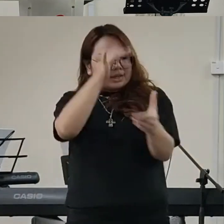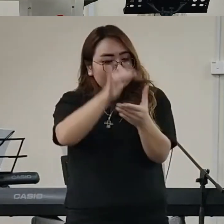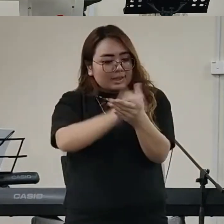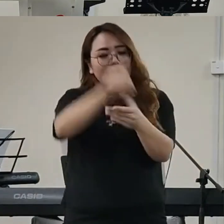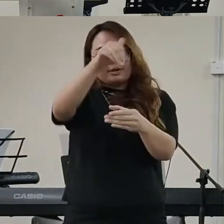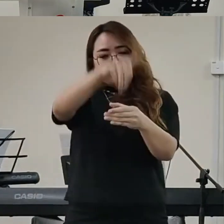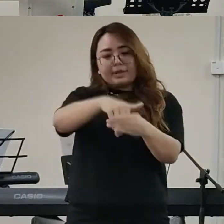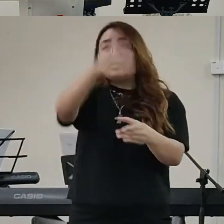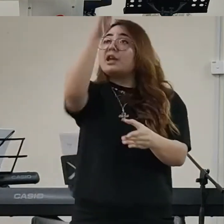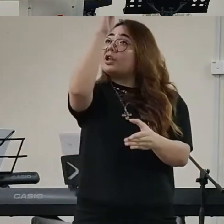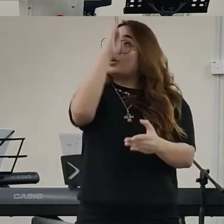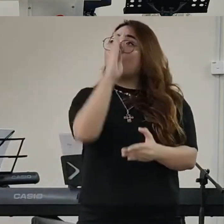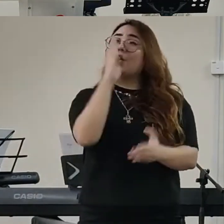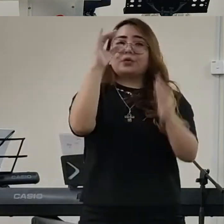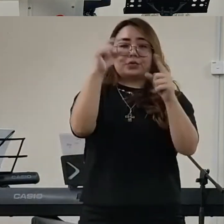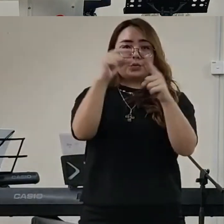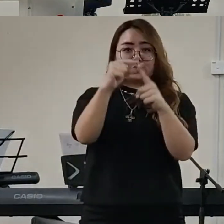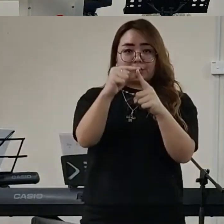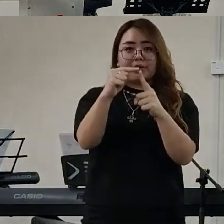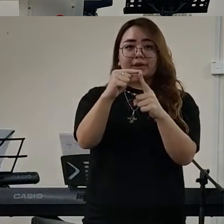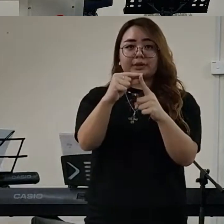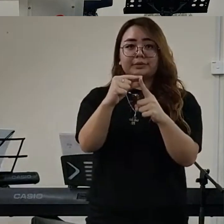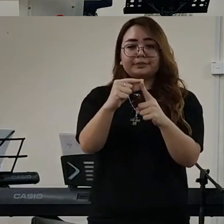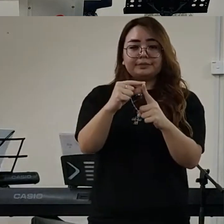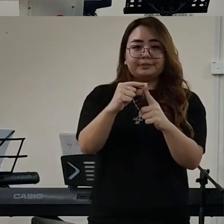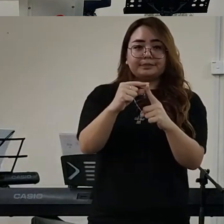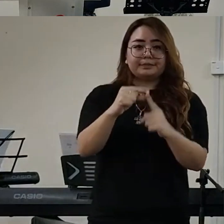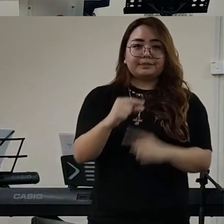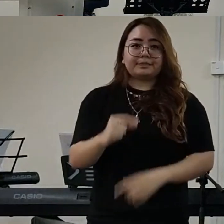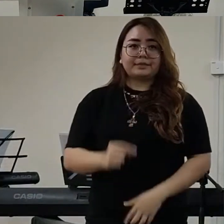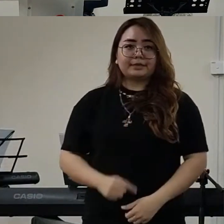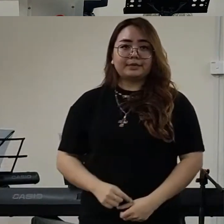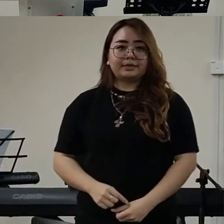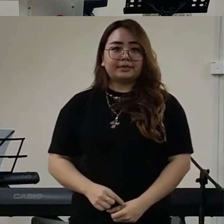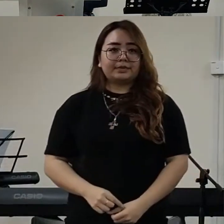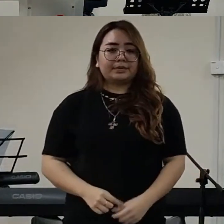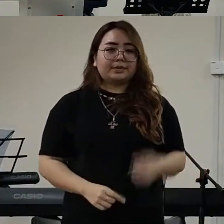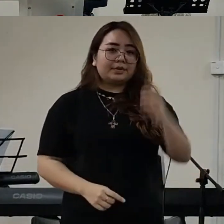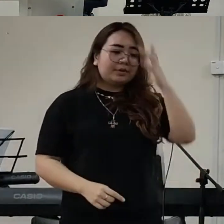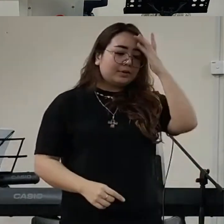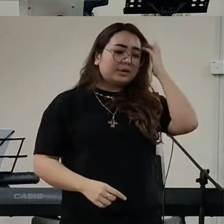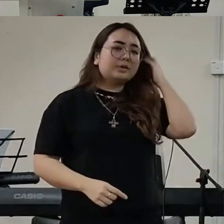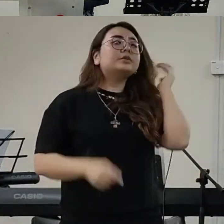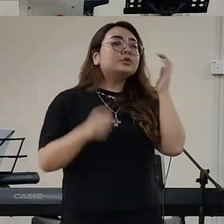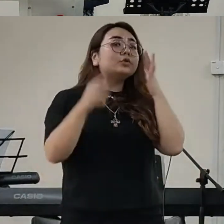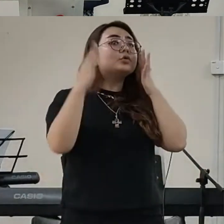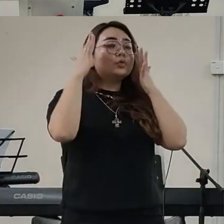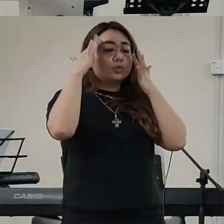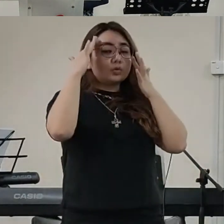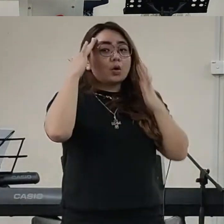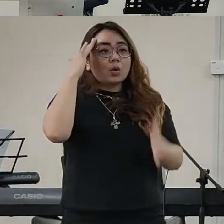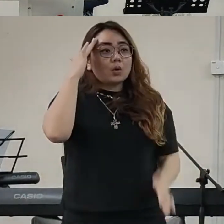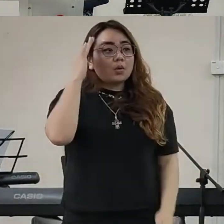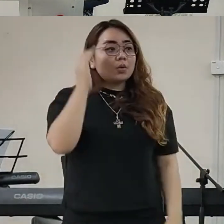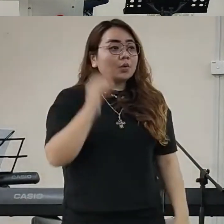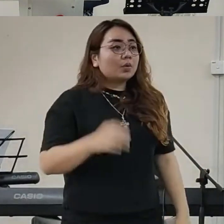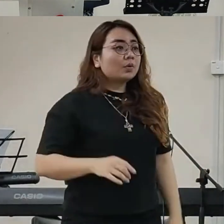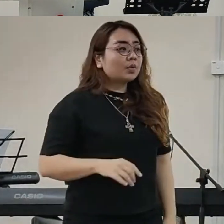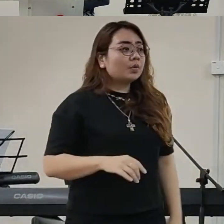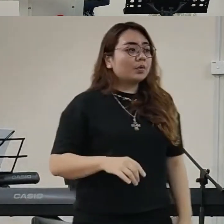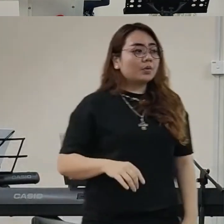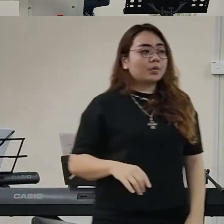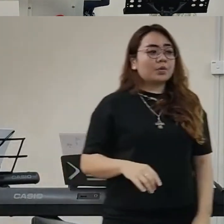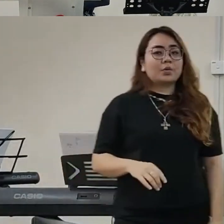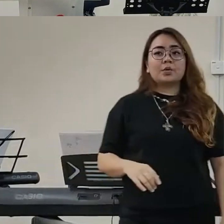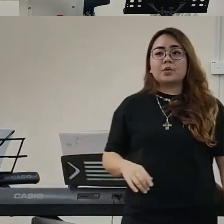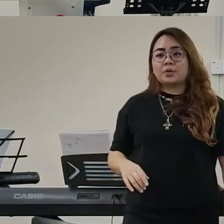太啊，还有另外一个的话，他们相信的就是那五本不同的。 Did you know? 前面的。 Did you know that? That the